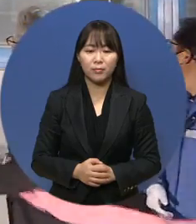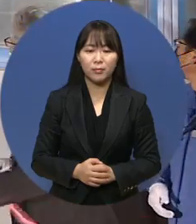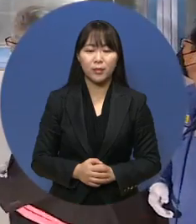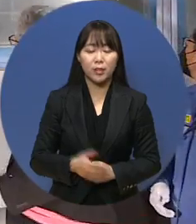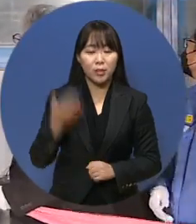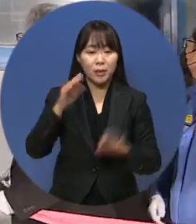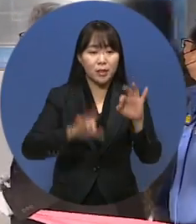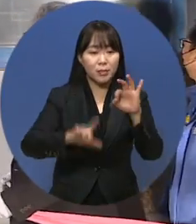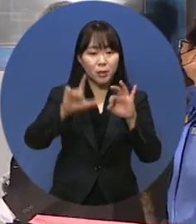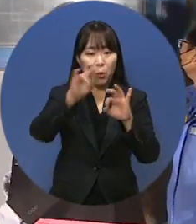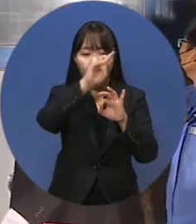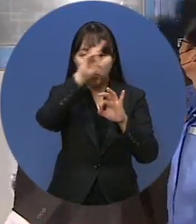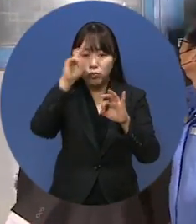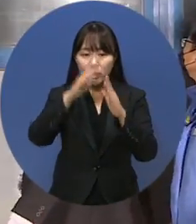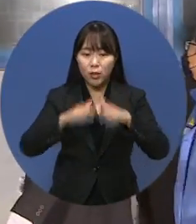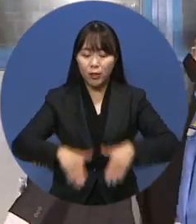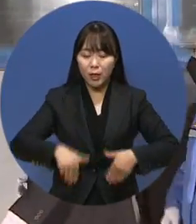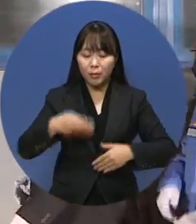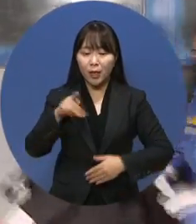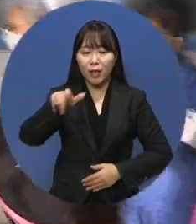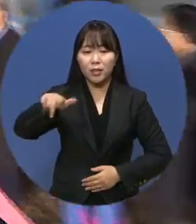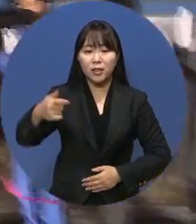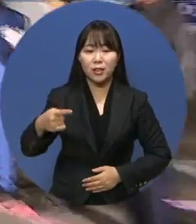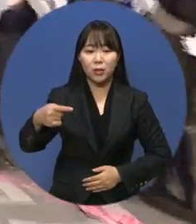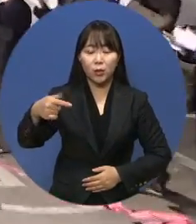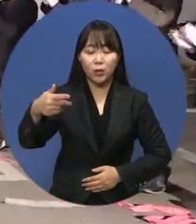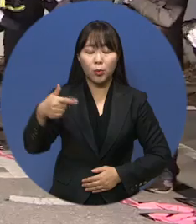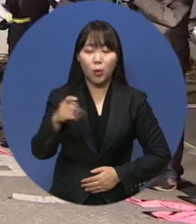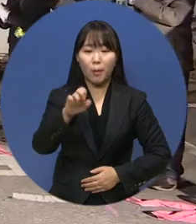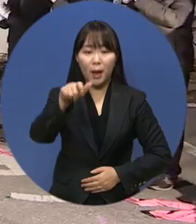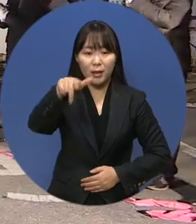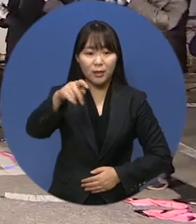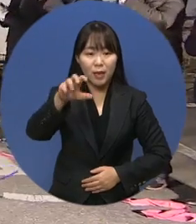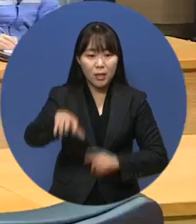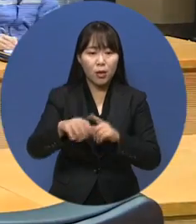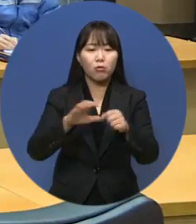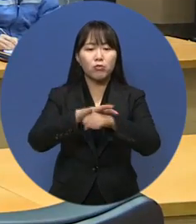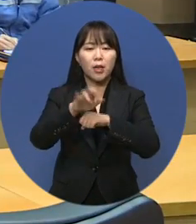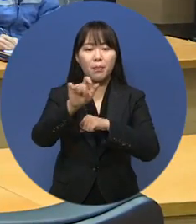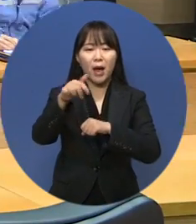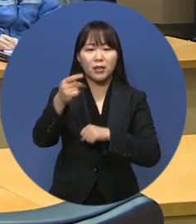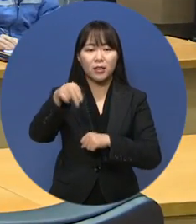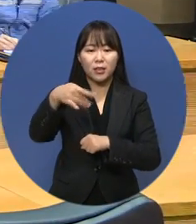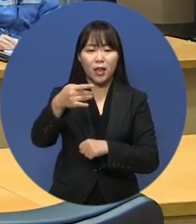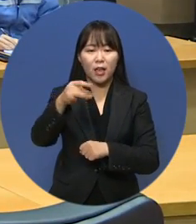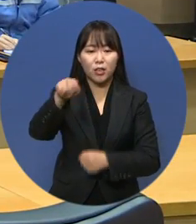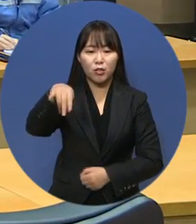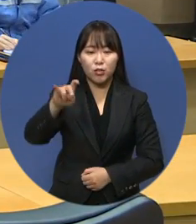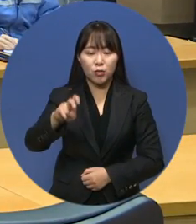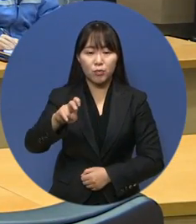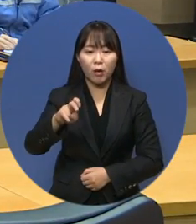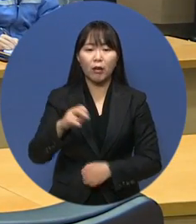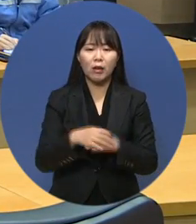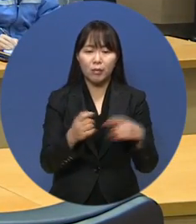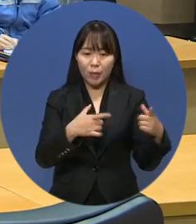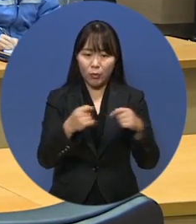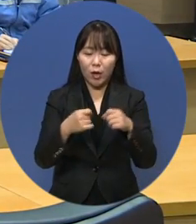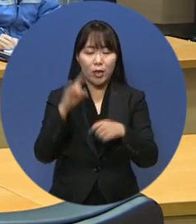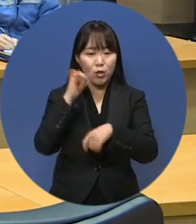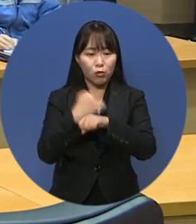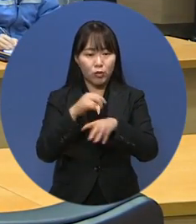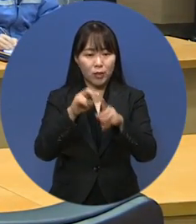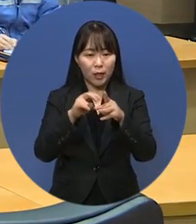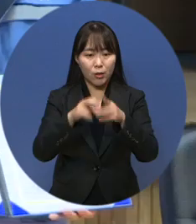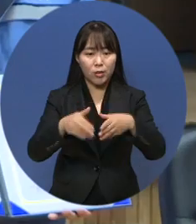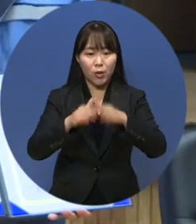순천시는 지난 10일 오후 전남 테크노파크에서 국제 마그네슘 상용화 연구센터 설립 준비단 발대식을